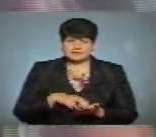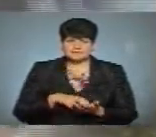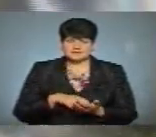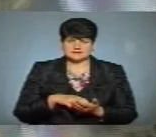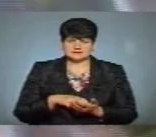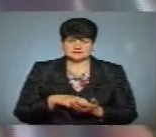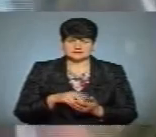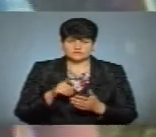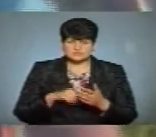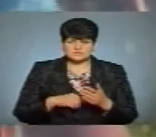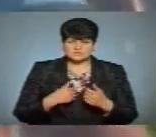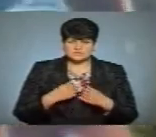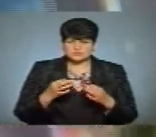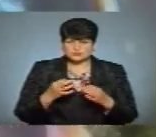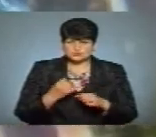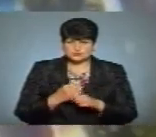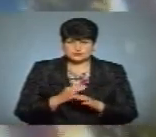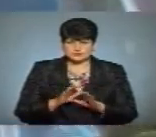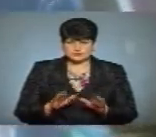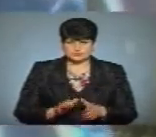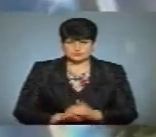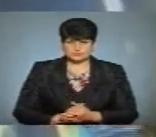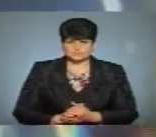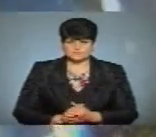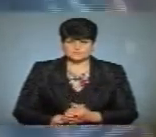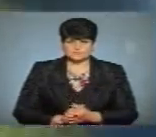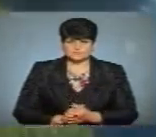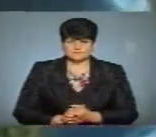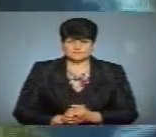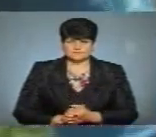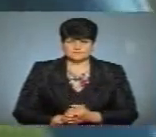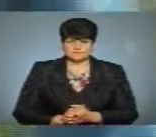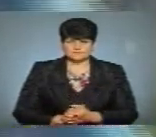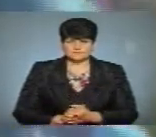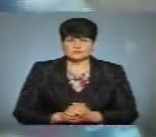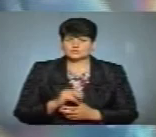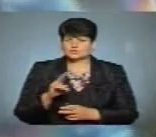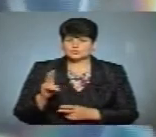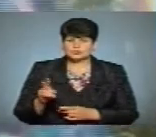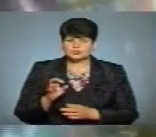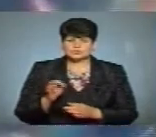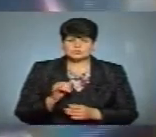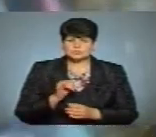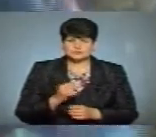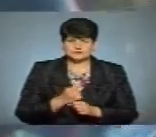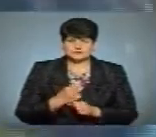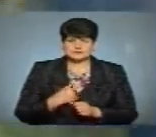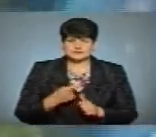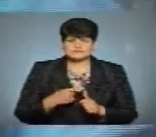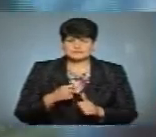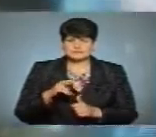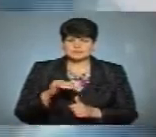Дивись, довірся мені, я тобі нічого не зроблю, добре? Дивись, я з тобою, тут ніхто тобі нічого поганого не зробив, мене звати